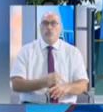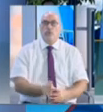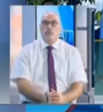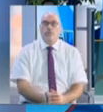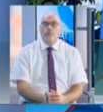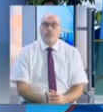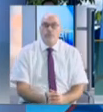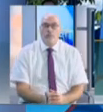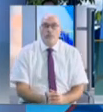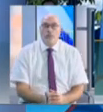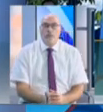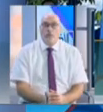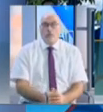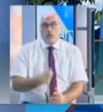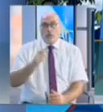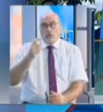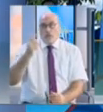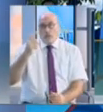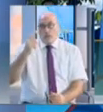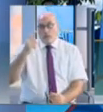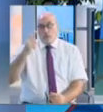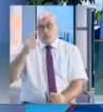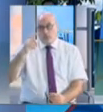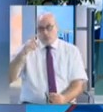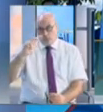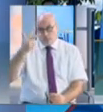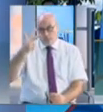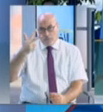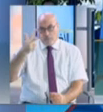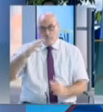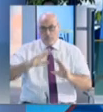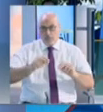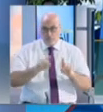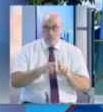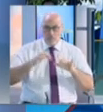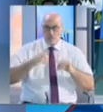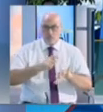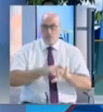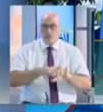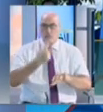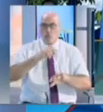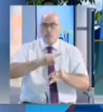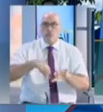3:03.08 فيما أحرز مواطنه الدراج نسيم سعيدي على المرتبة الثالثة بتوقيت قدره